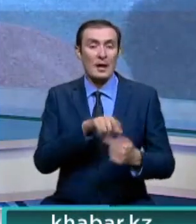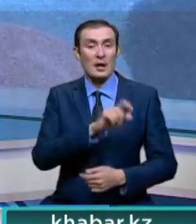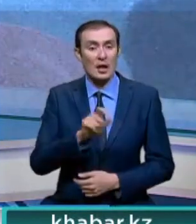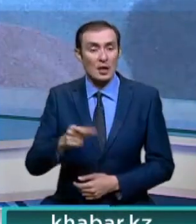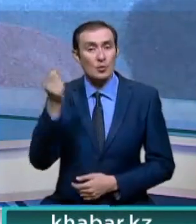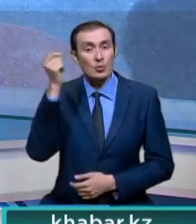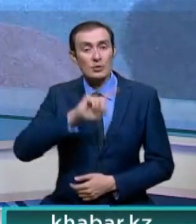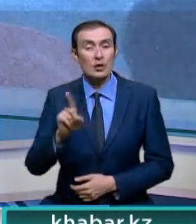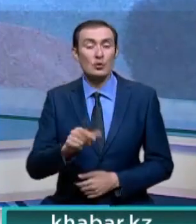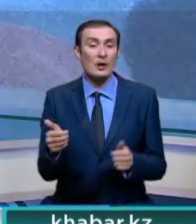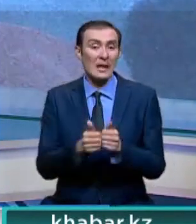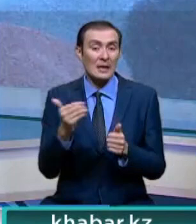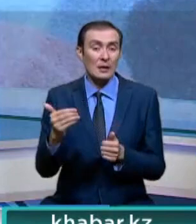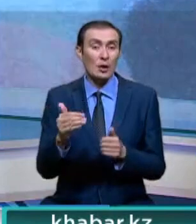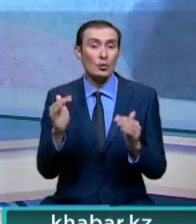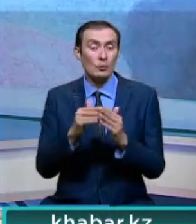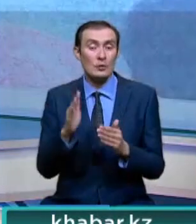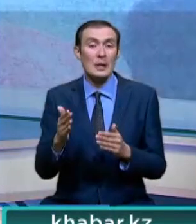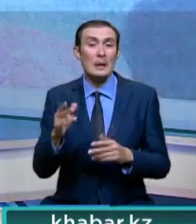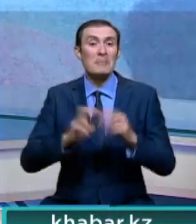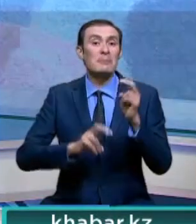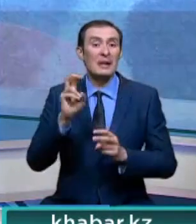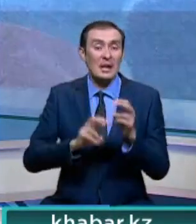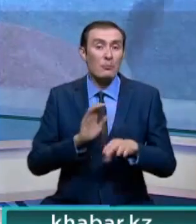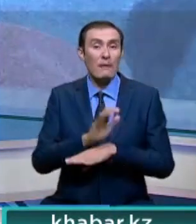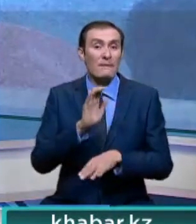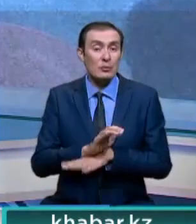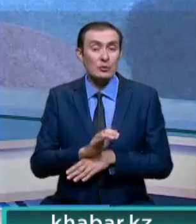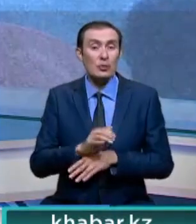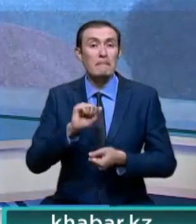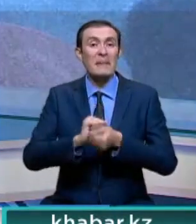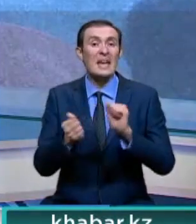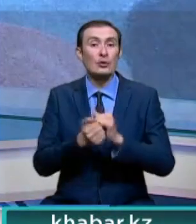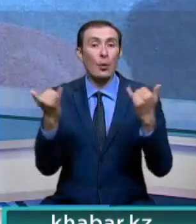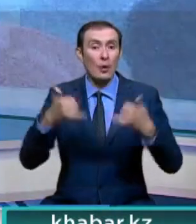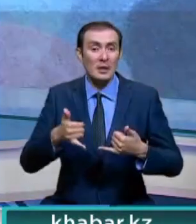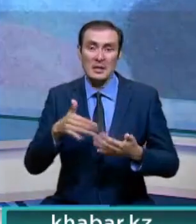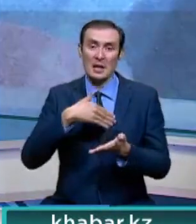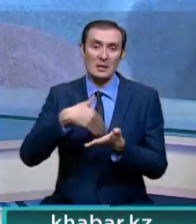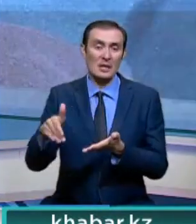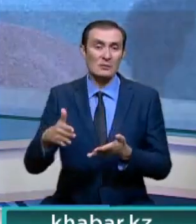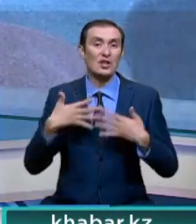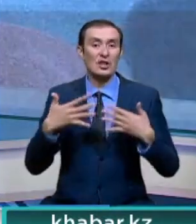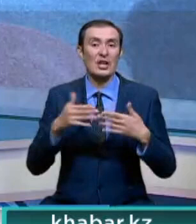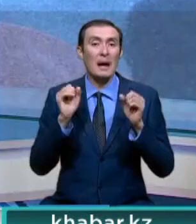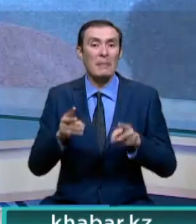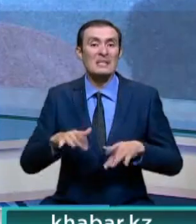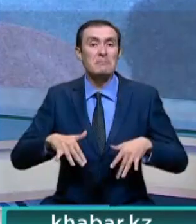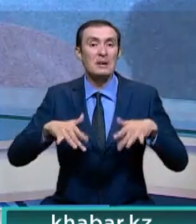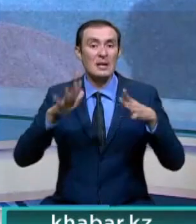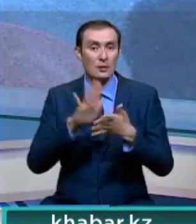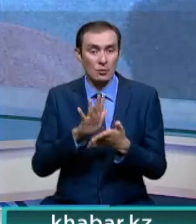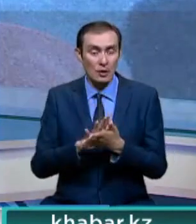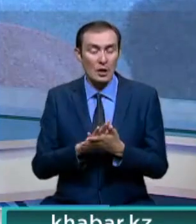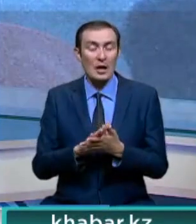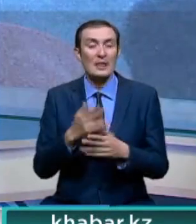Горожане узнали, что возле их микрорайона появится предприятие по производству бетона и отказываются дышать опасной пылью. На